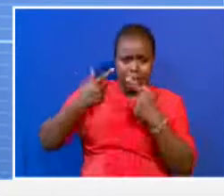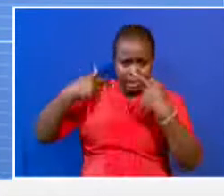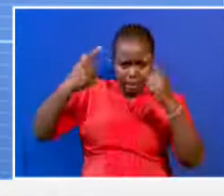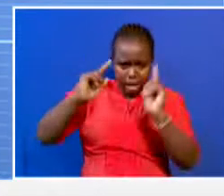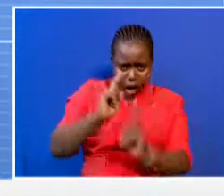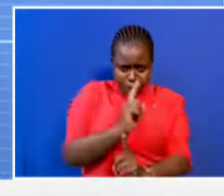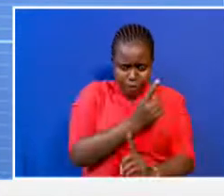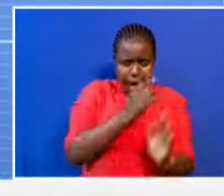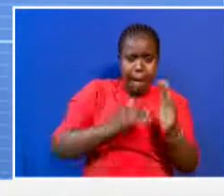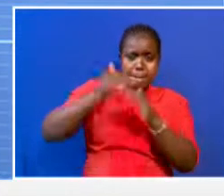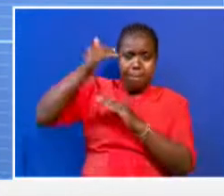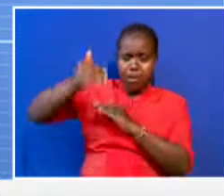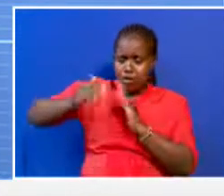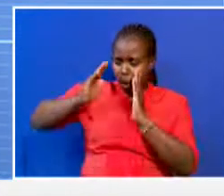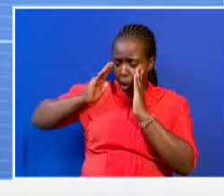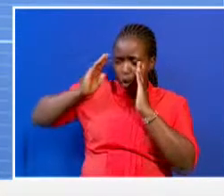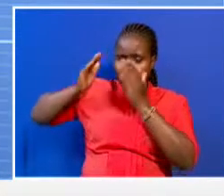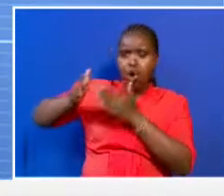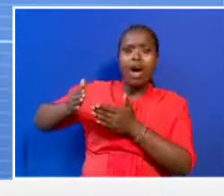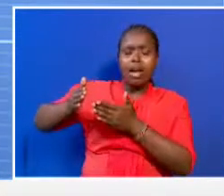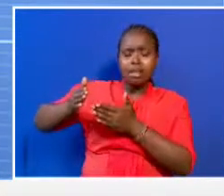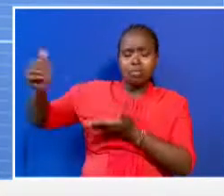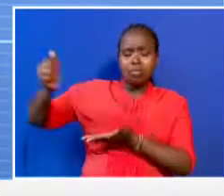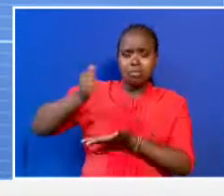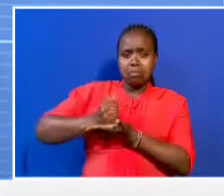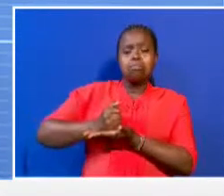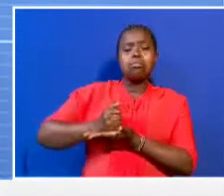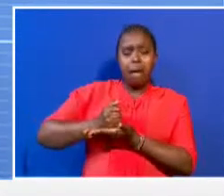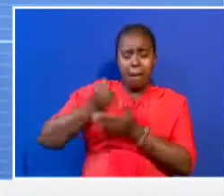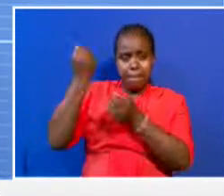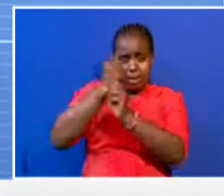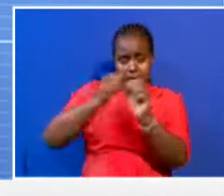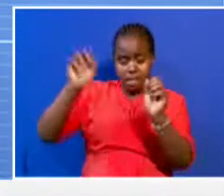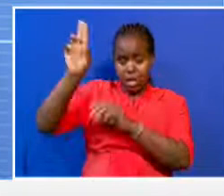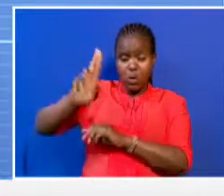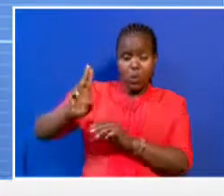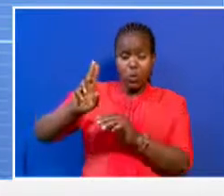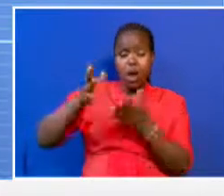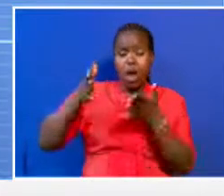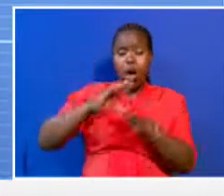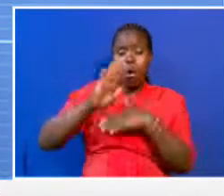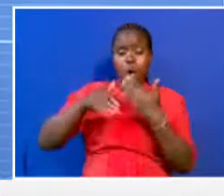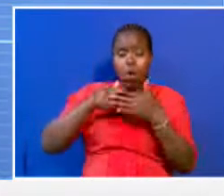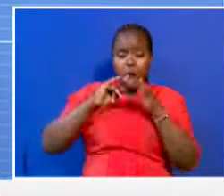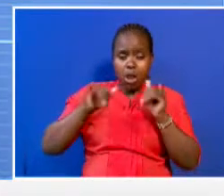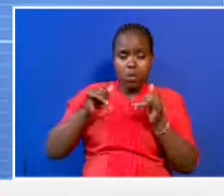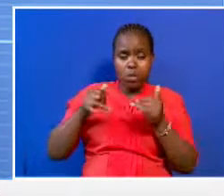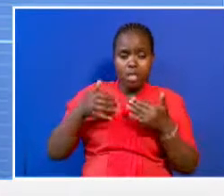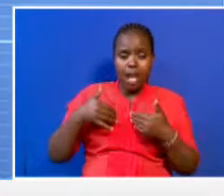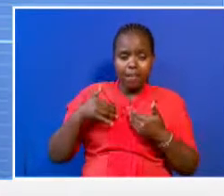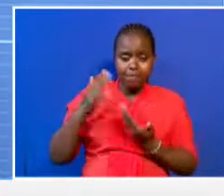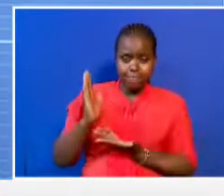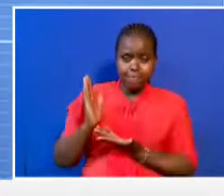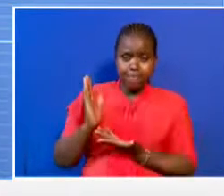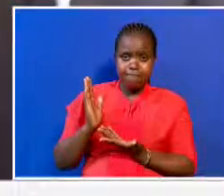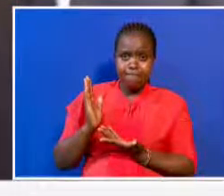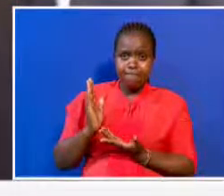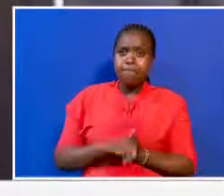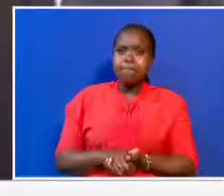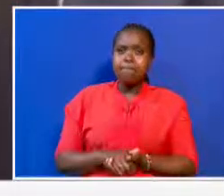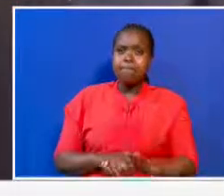salama kabla ya kuangazia swala la kumrithi Rais Uhuru Kenyatta. Yuapa Vincent Krosi anatufungulia taarifa zetu za Mwale wa